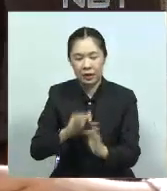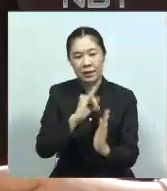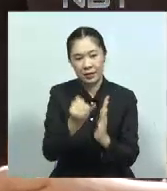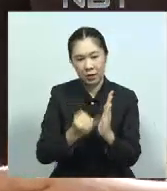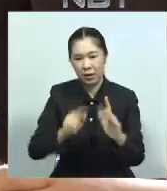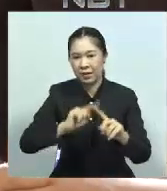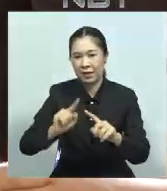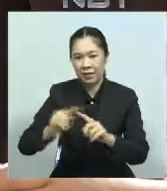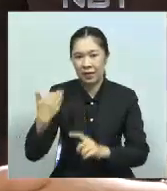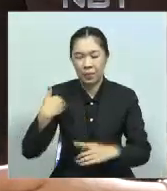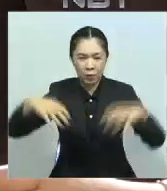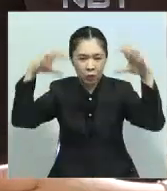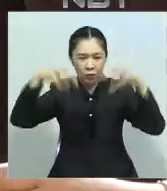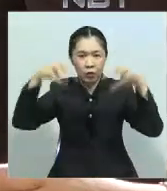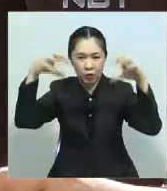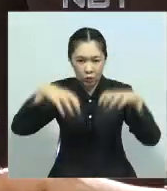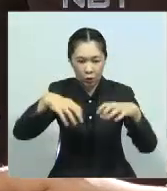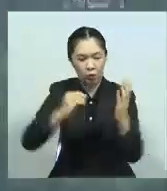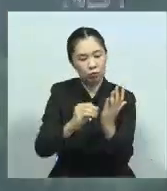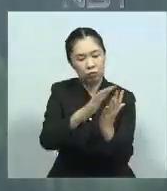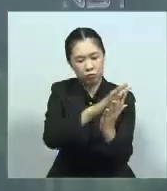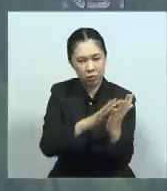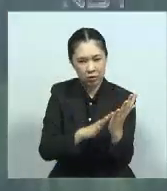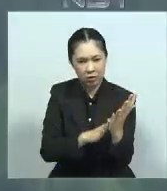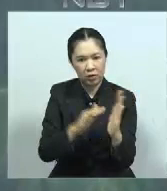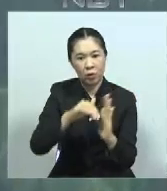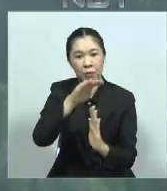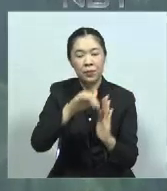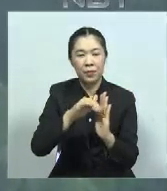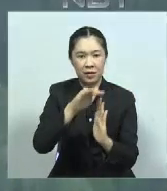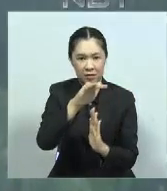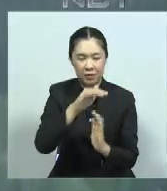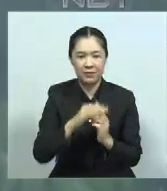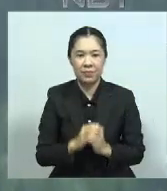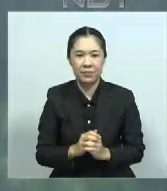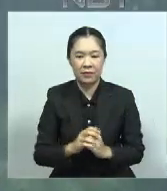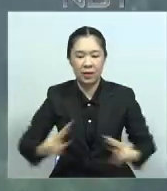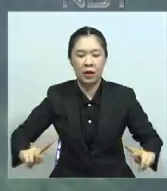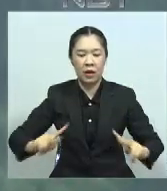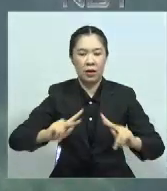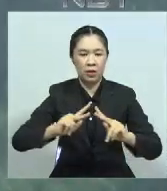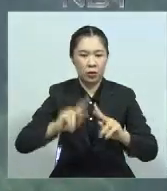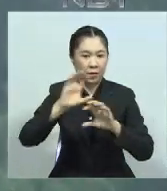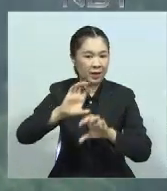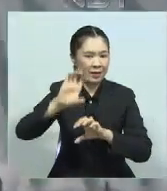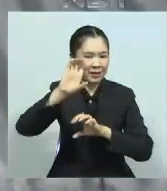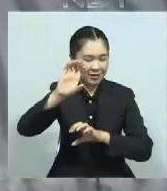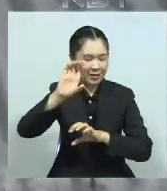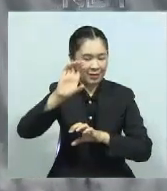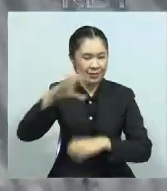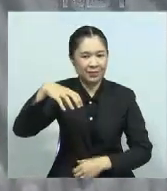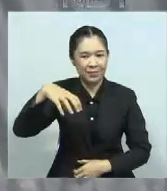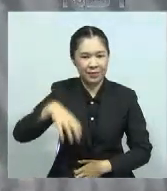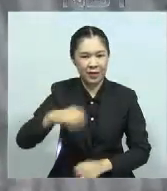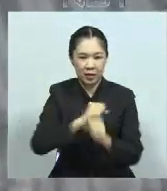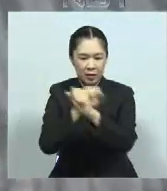ยกันก็จะมีฝนตกทั่วทุกภูมิภาคของประเทศโดยเฉพาะตอนบนของประเทศทางกระทรวงมหาดไทยโดยกรมป้องกันและบรรเทาสาธ